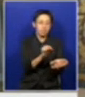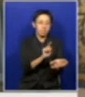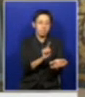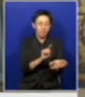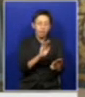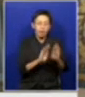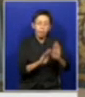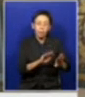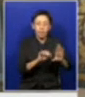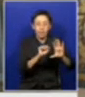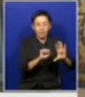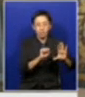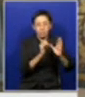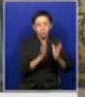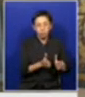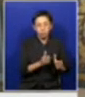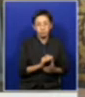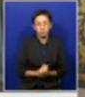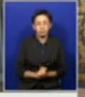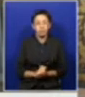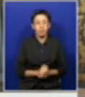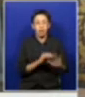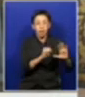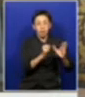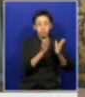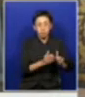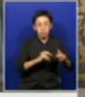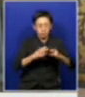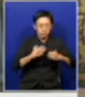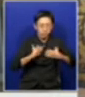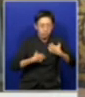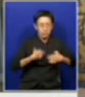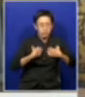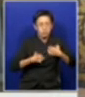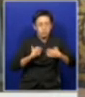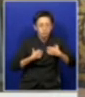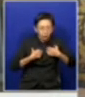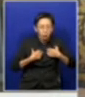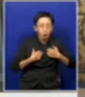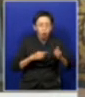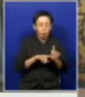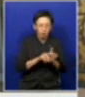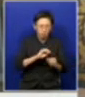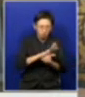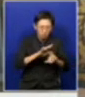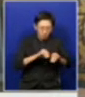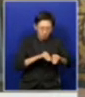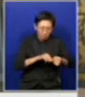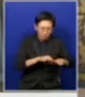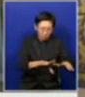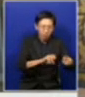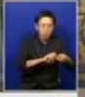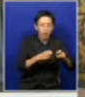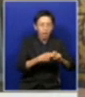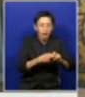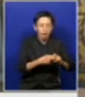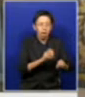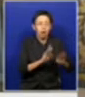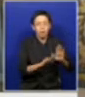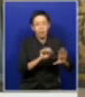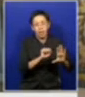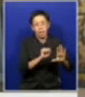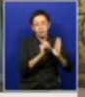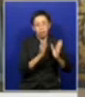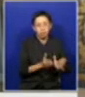ที่ได้รับผลกระทบหรือความเดือดร้อนจากพิษไวรัสแค่ 500,000 คนครับท่านประธานครับใน 500,000 ค